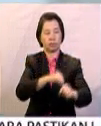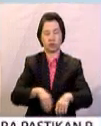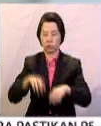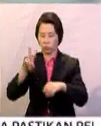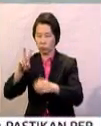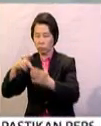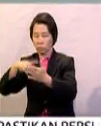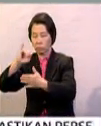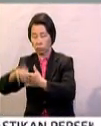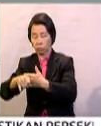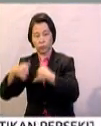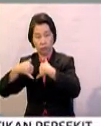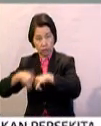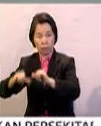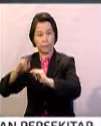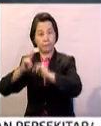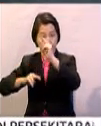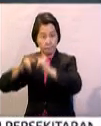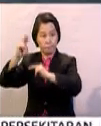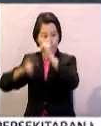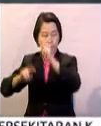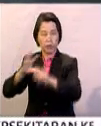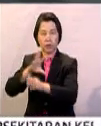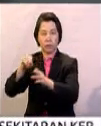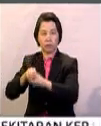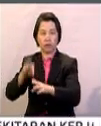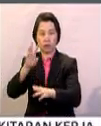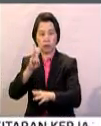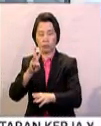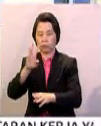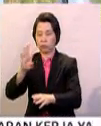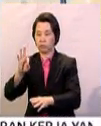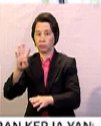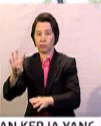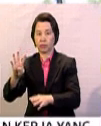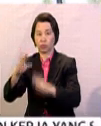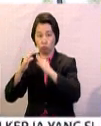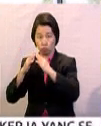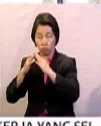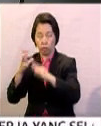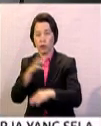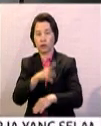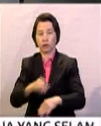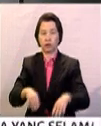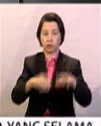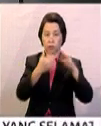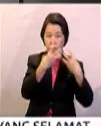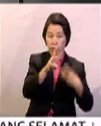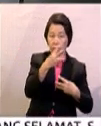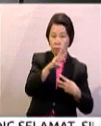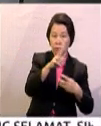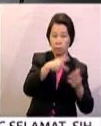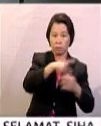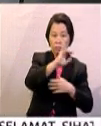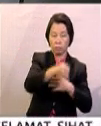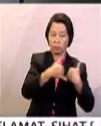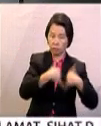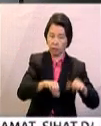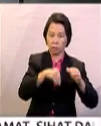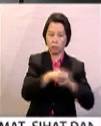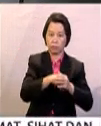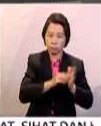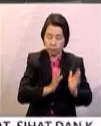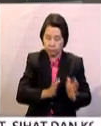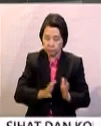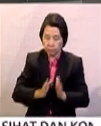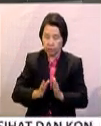projek lagi masih dalam pembinaan melibatkan 694 unit, manakala 16 projek lagi masih dalam